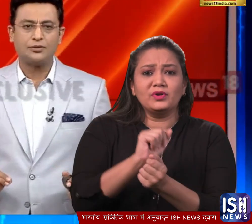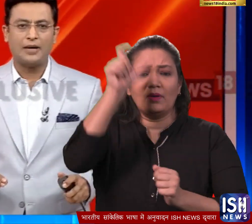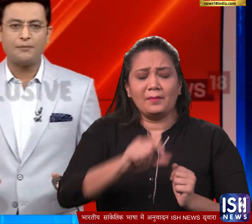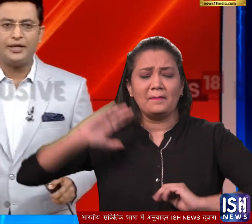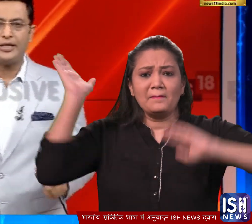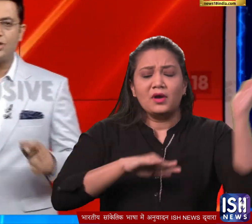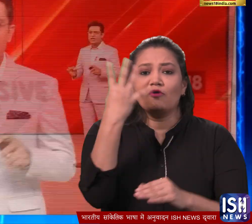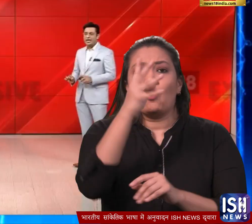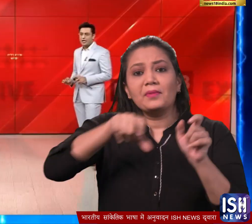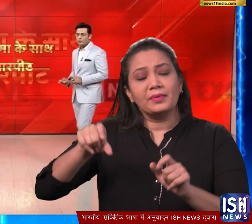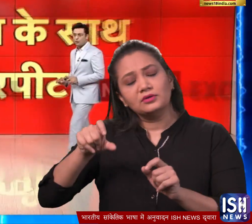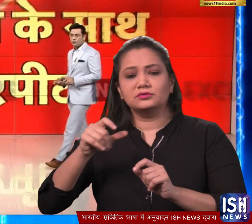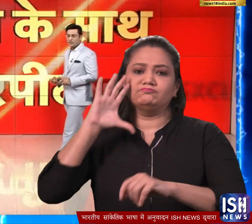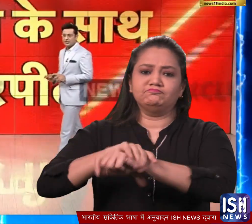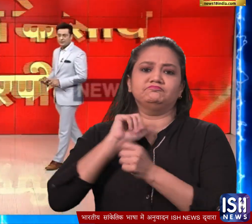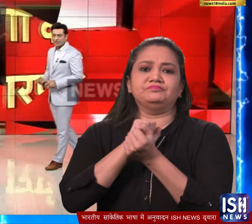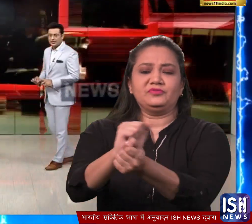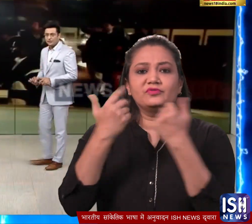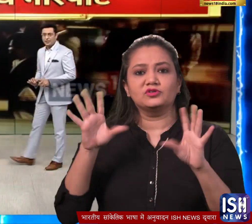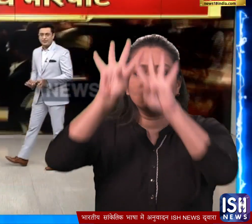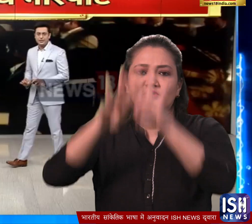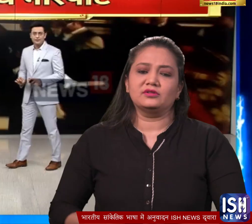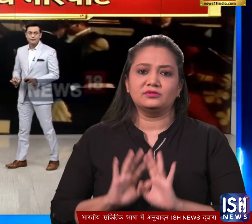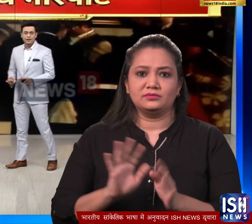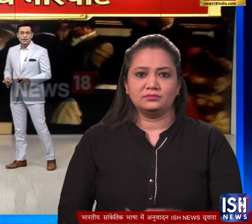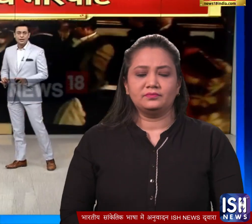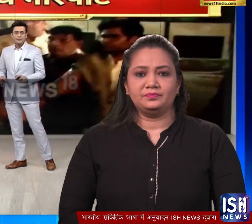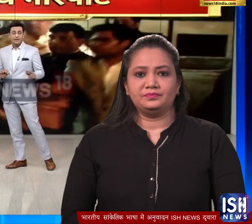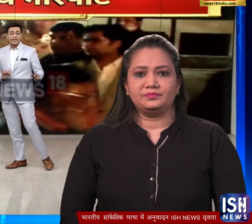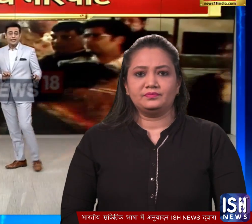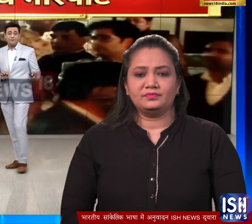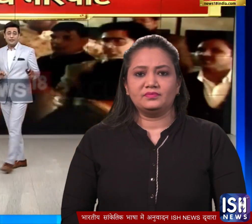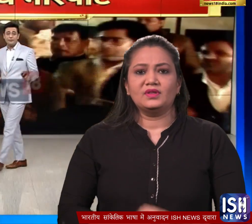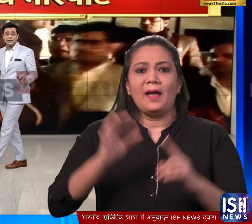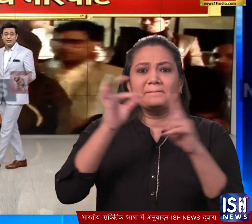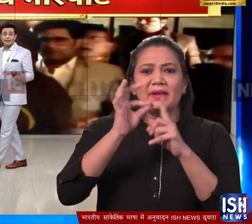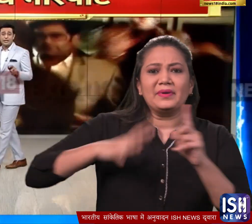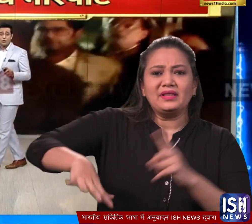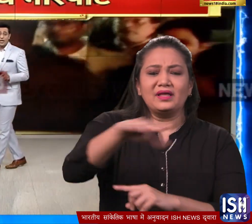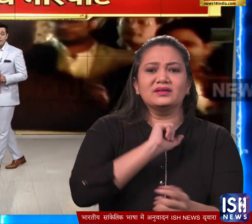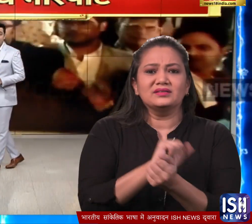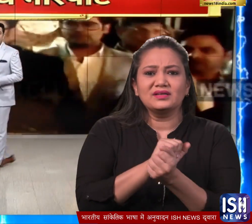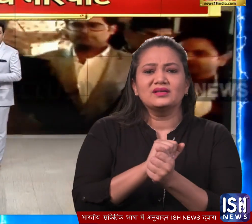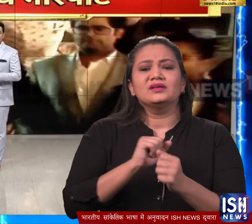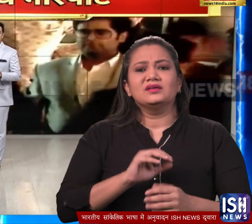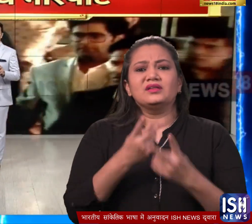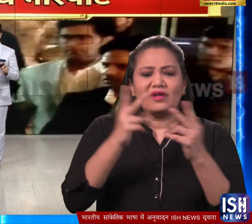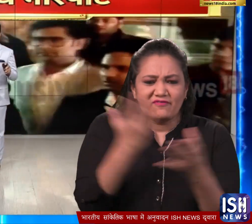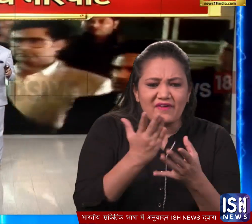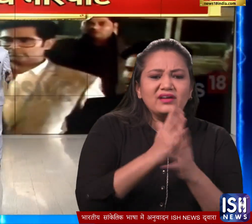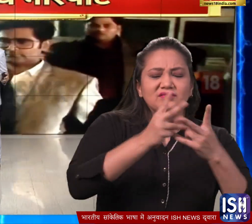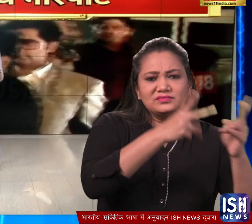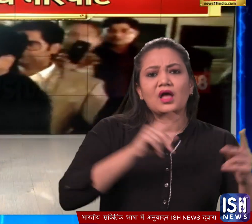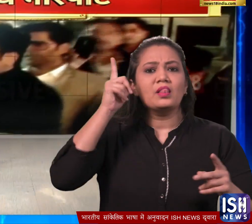के साथ मारपीट के 4 आरोपियों को पुलिस ने गिरफ्तार कर जेल भेज दिया। बताया गया कि पीलीभीत के दारोगा अल्पसंख्यक आयोग से